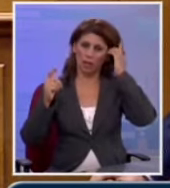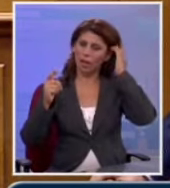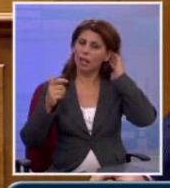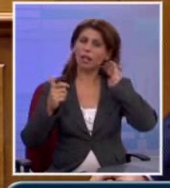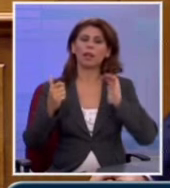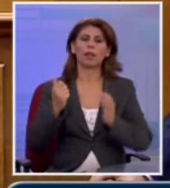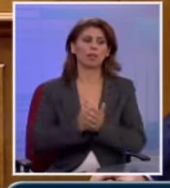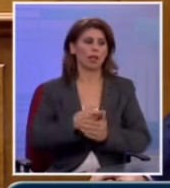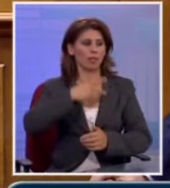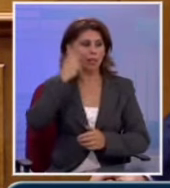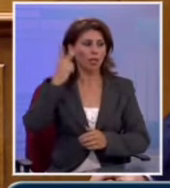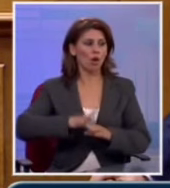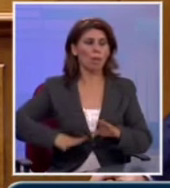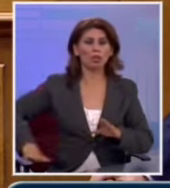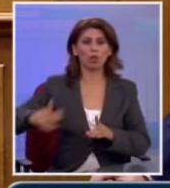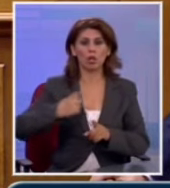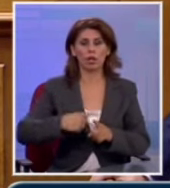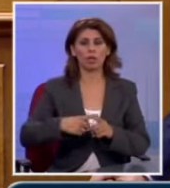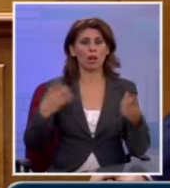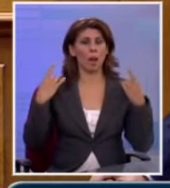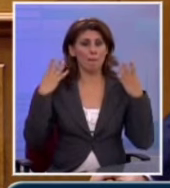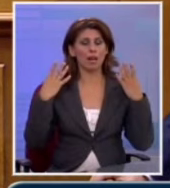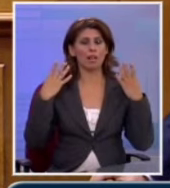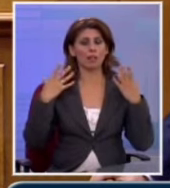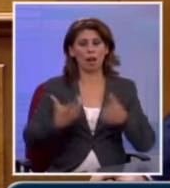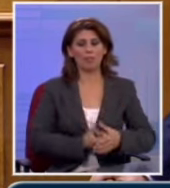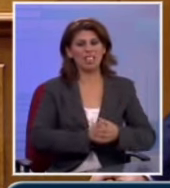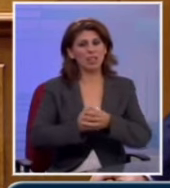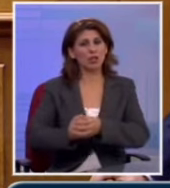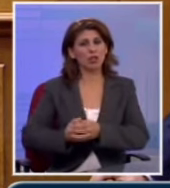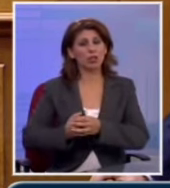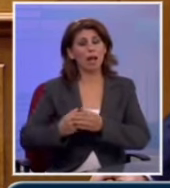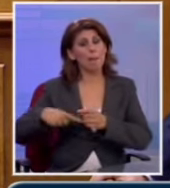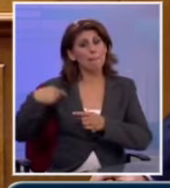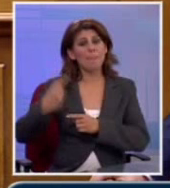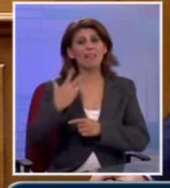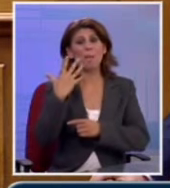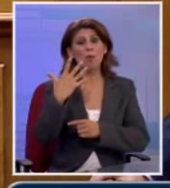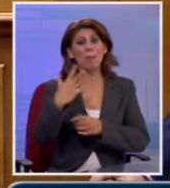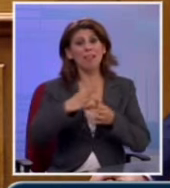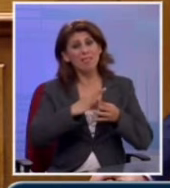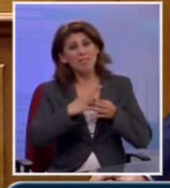ενός λαού να απαλλαγεί από την λιτότητα ύστερα από 5 συνεχή χρόνια.